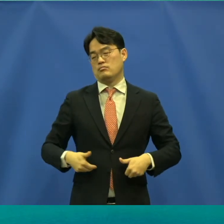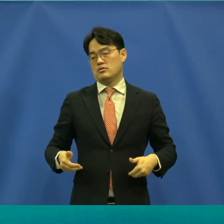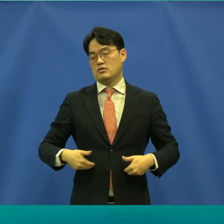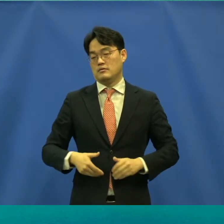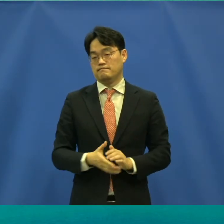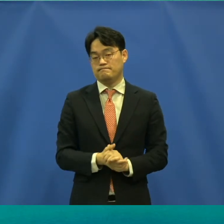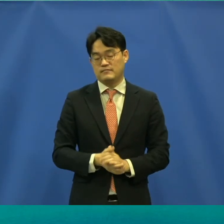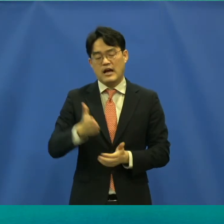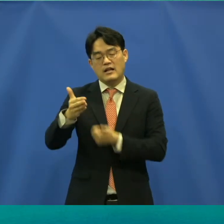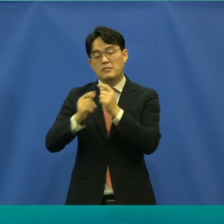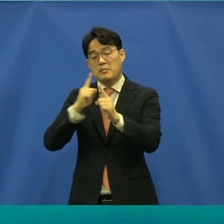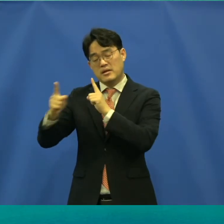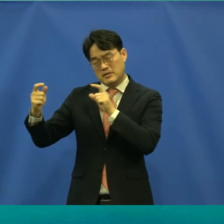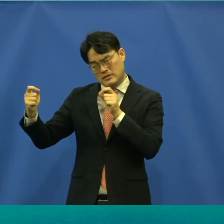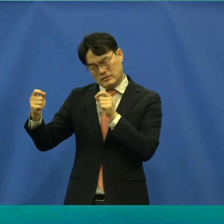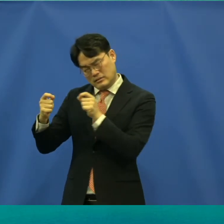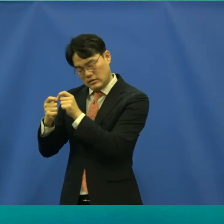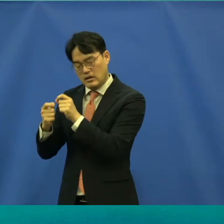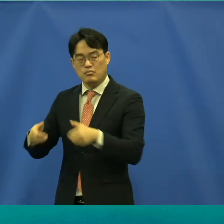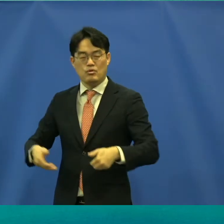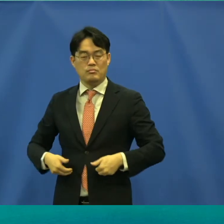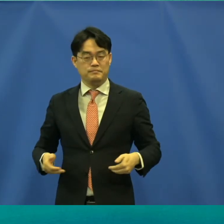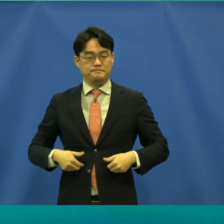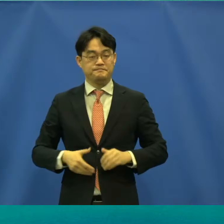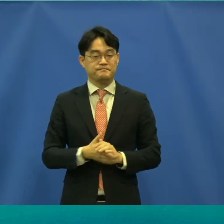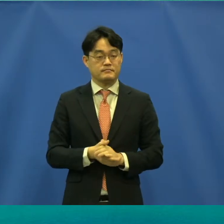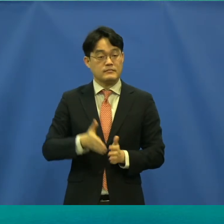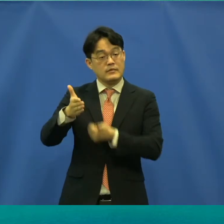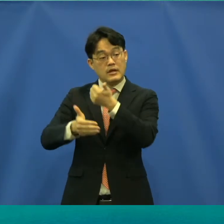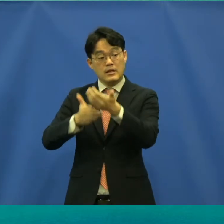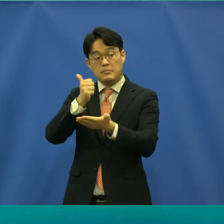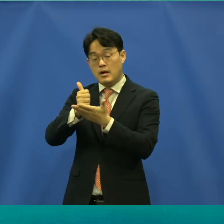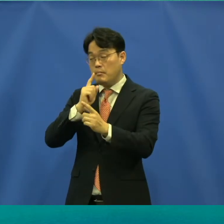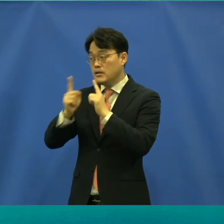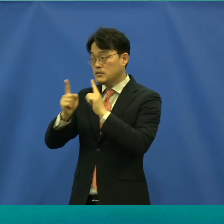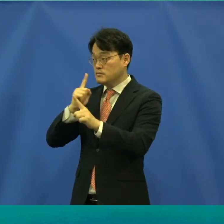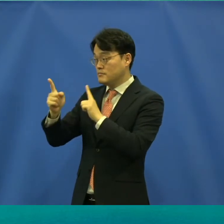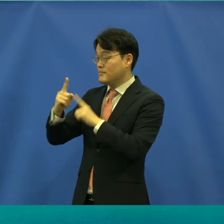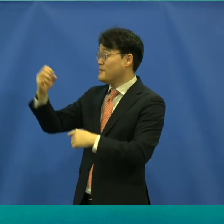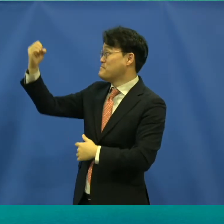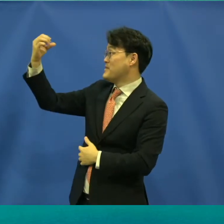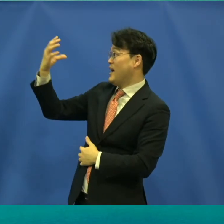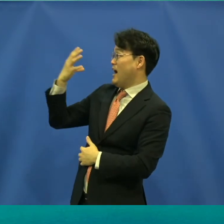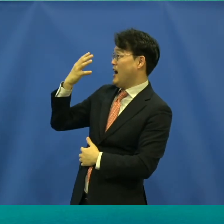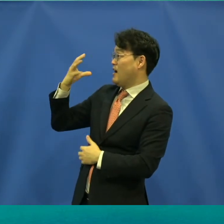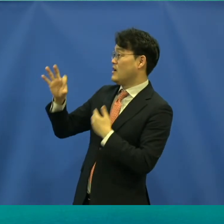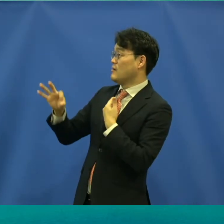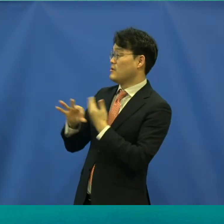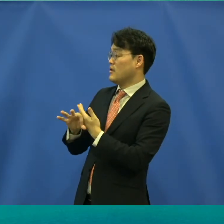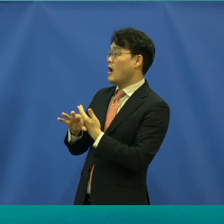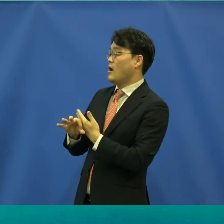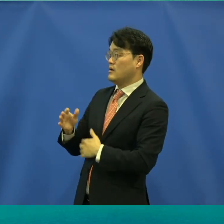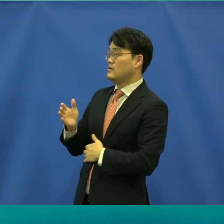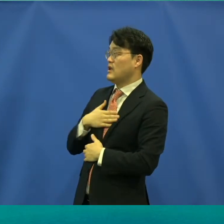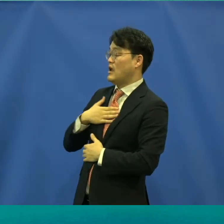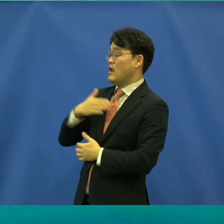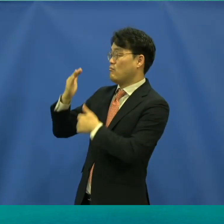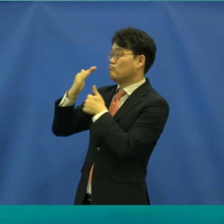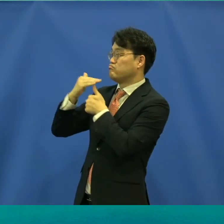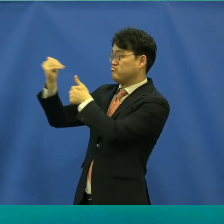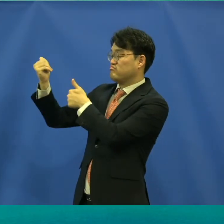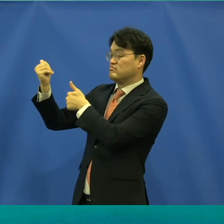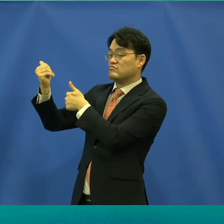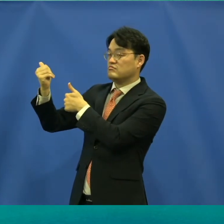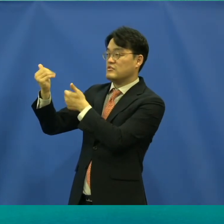자, 하나님의 말씀이 임하면 그것이 부르심입니다. 말씀을 받은 자가 소명자가 됩니다. 말씀이 임한